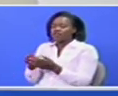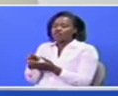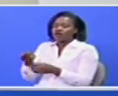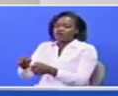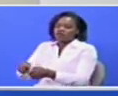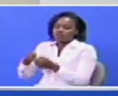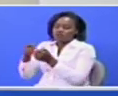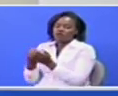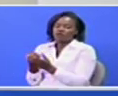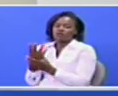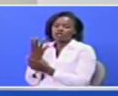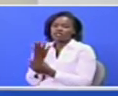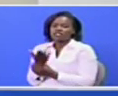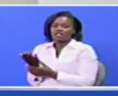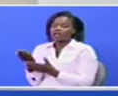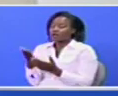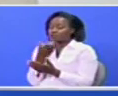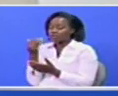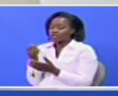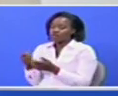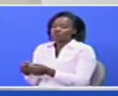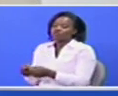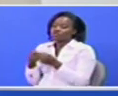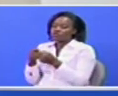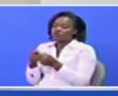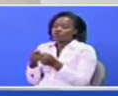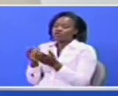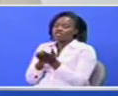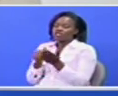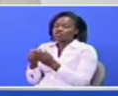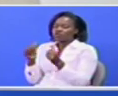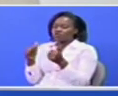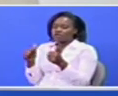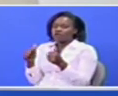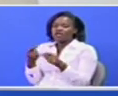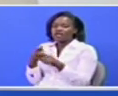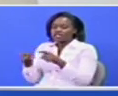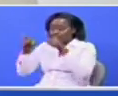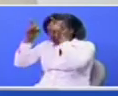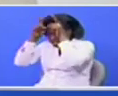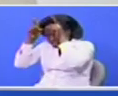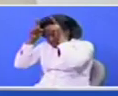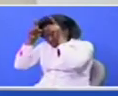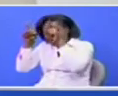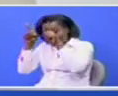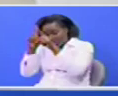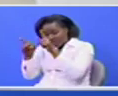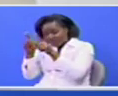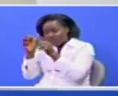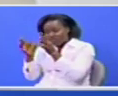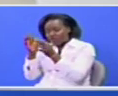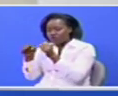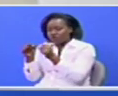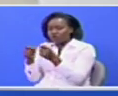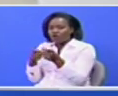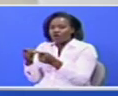mapema isije ikaharibike. Na mifuko pia, kufunga mifuko sehemu za chini mahali maji inapitia, itapepa. Vyakula pia namna